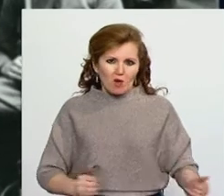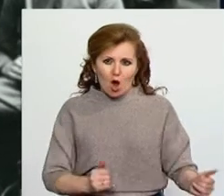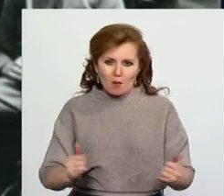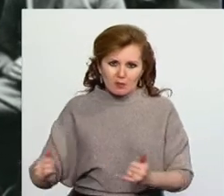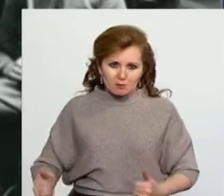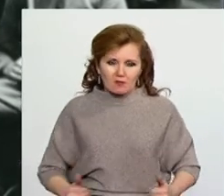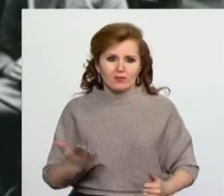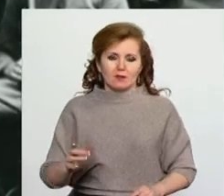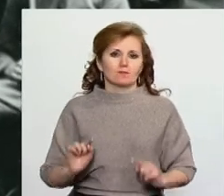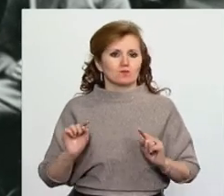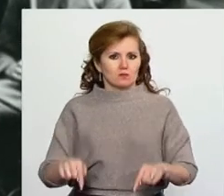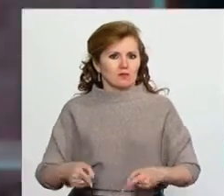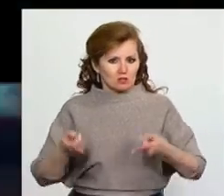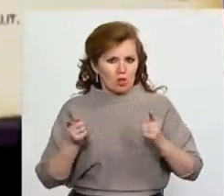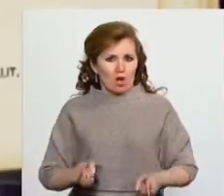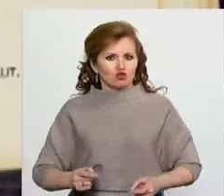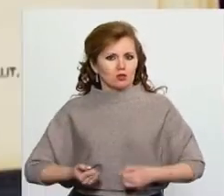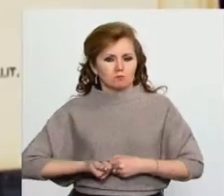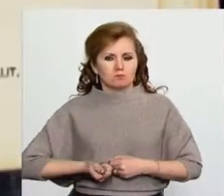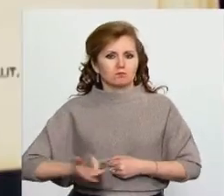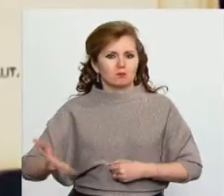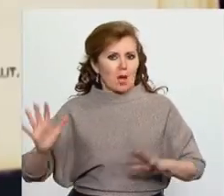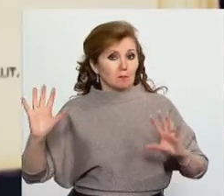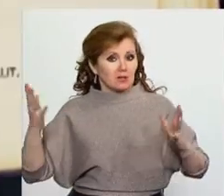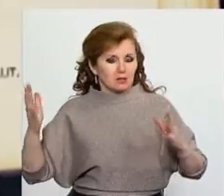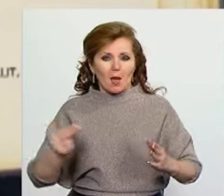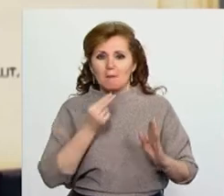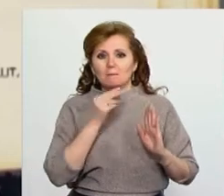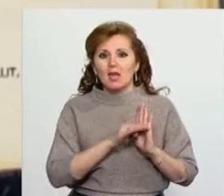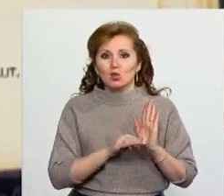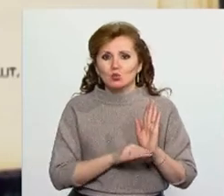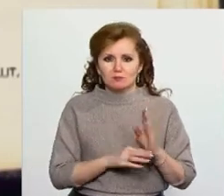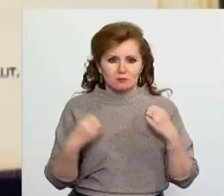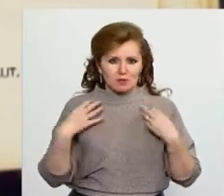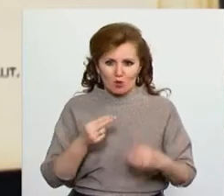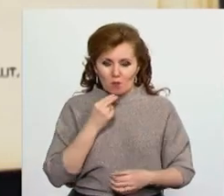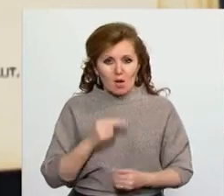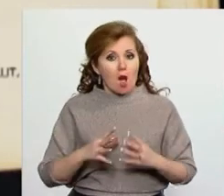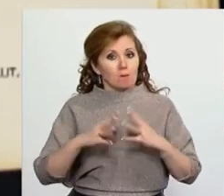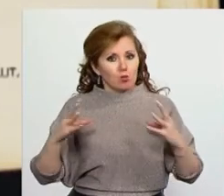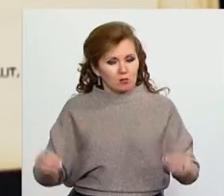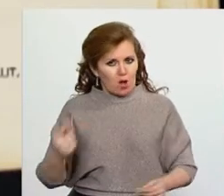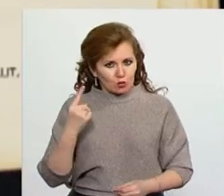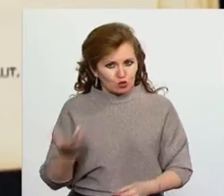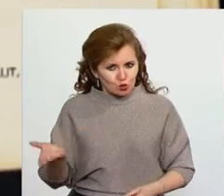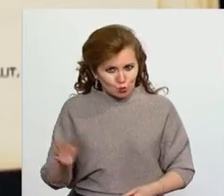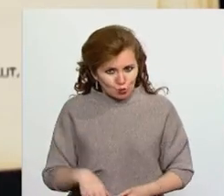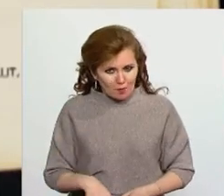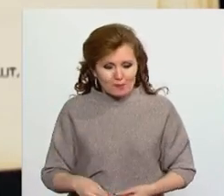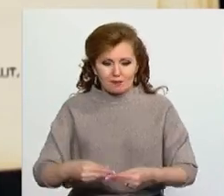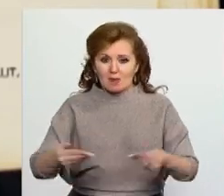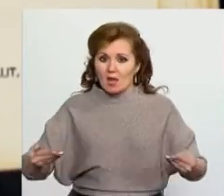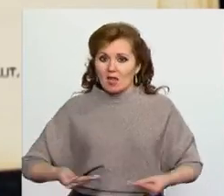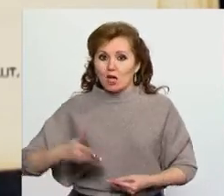устроили настоящий пир. Меню праздничного обеда. Булка – 1 штука. Тарелка супу